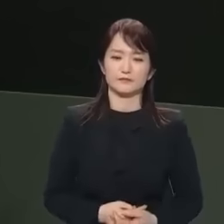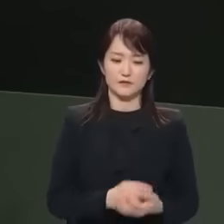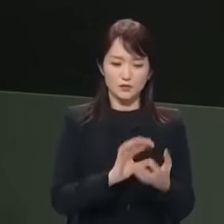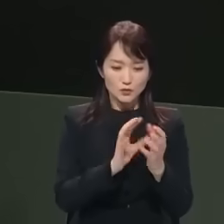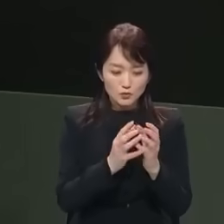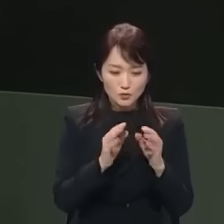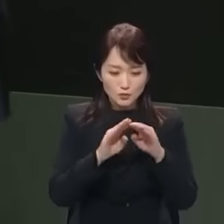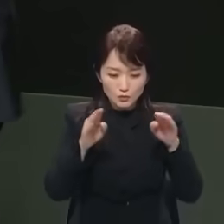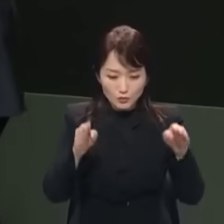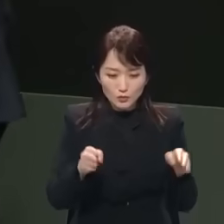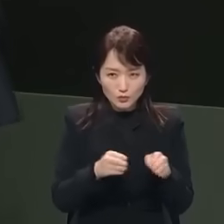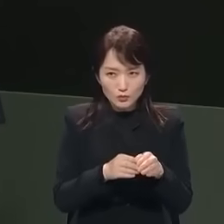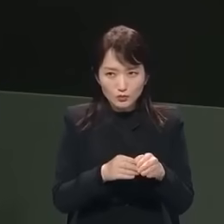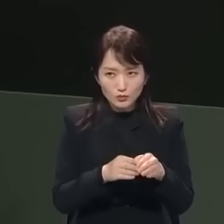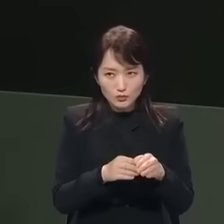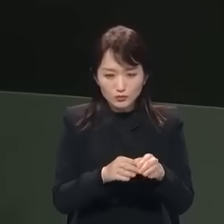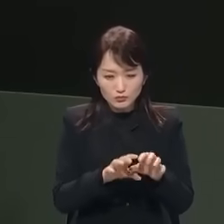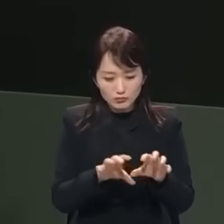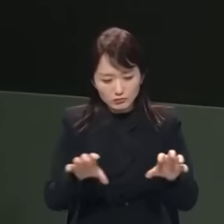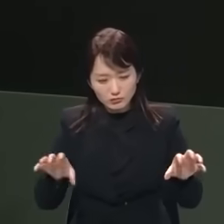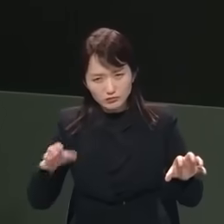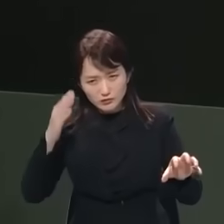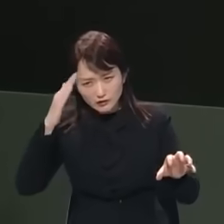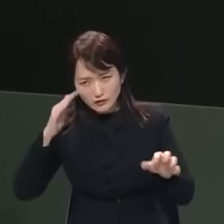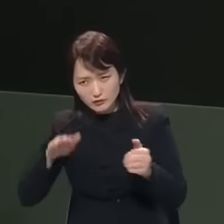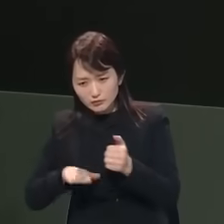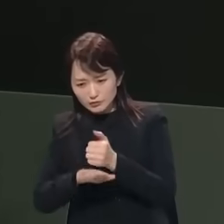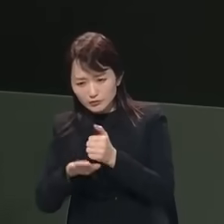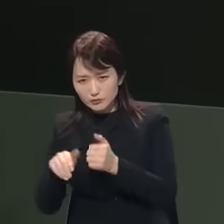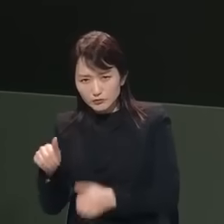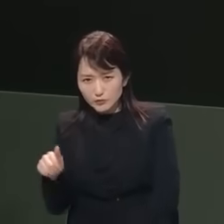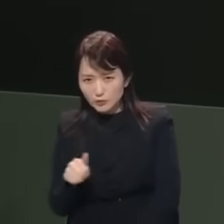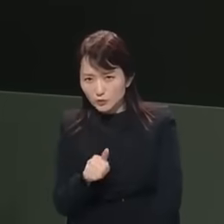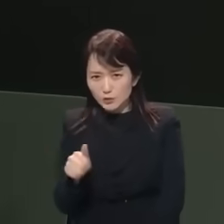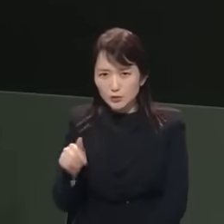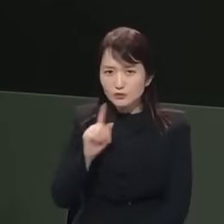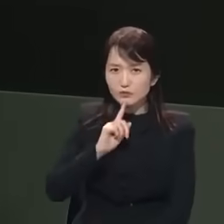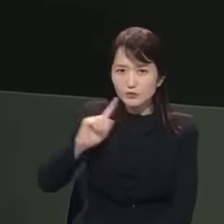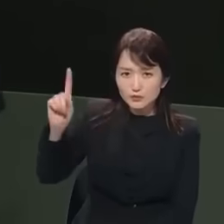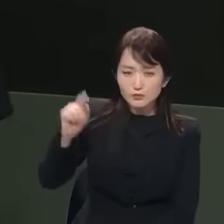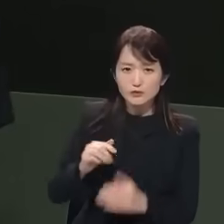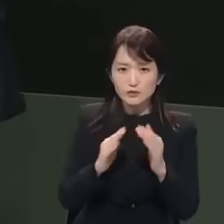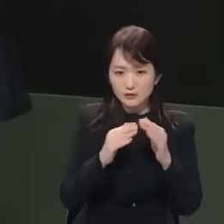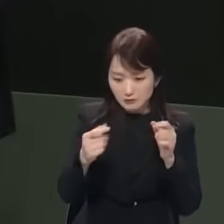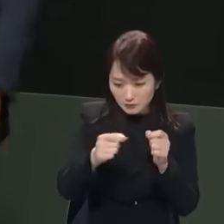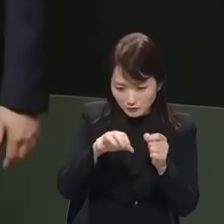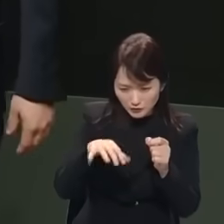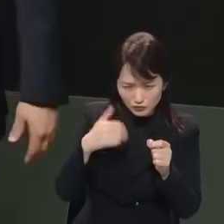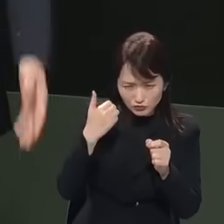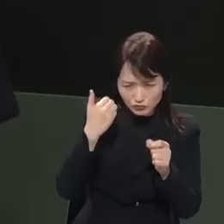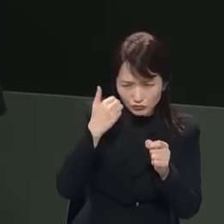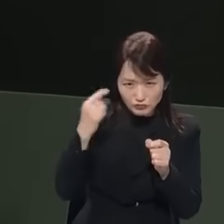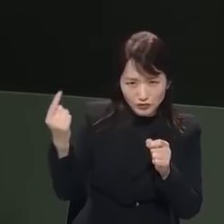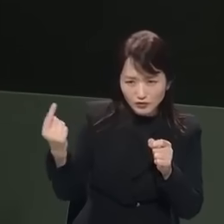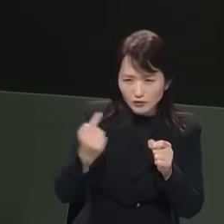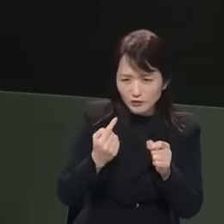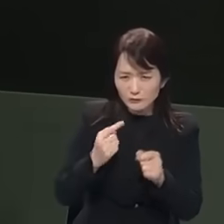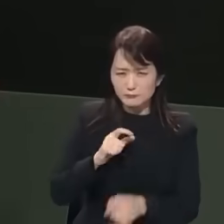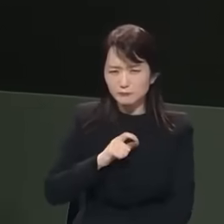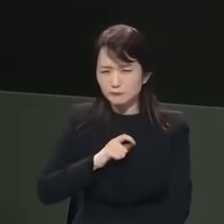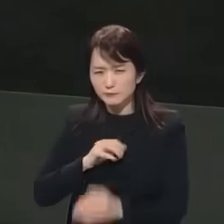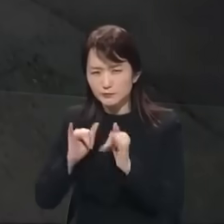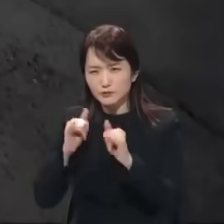화단 검은 그림자입니다 자 사방 가족께서 제보 주셨는데요 집 화을 수상한 그림자